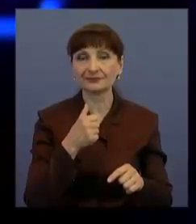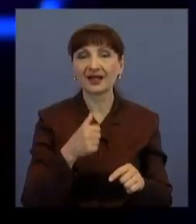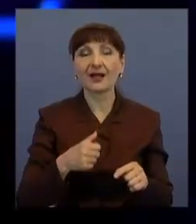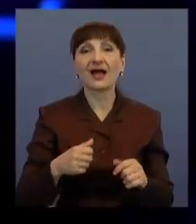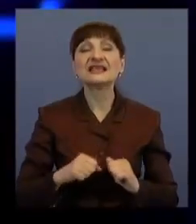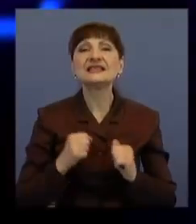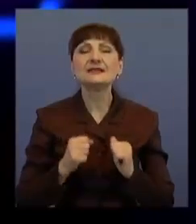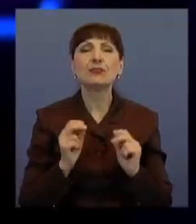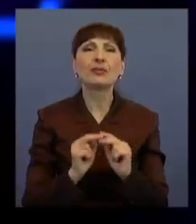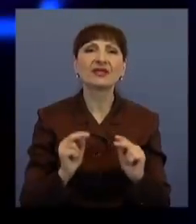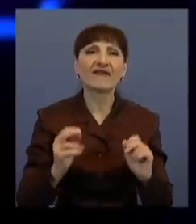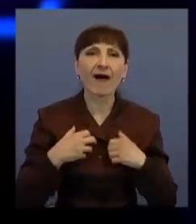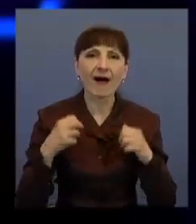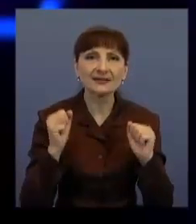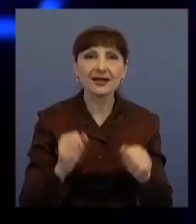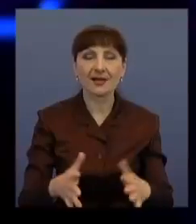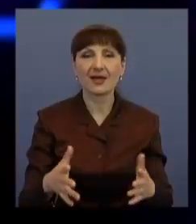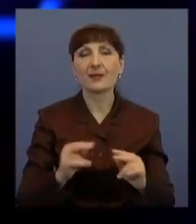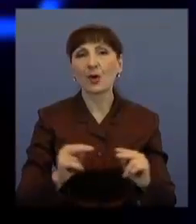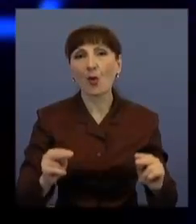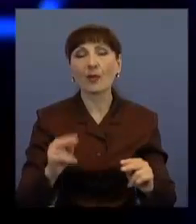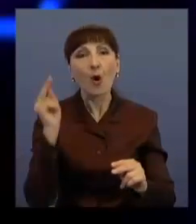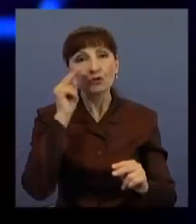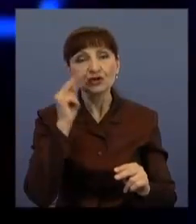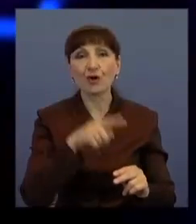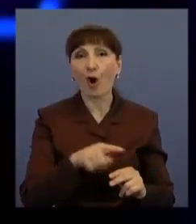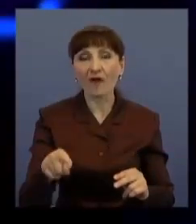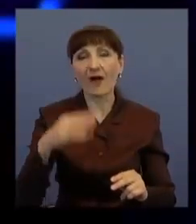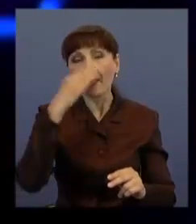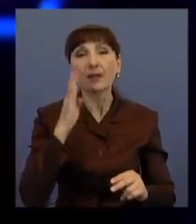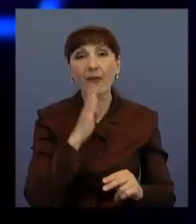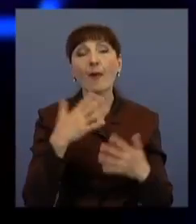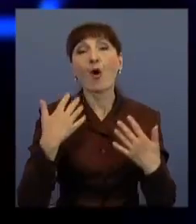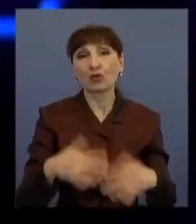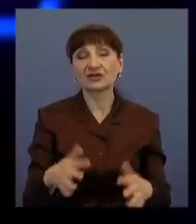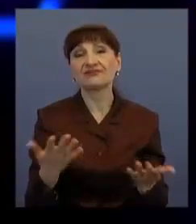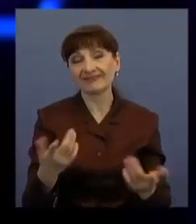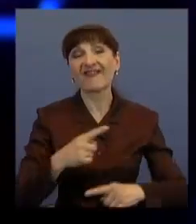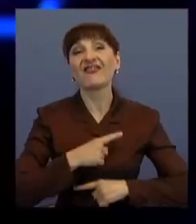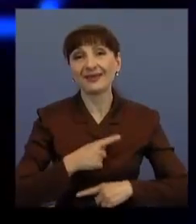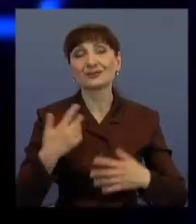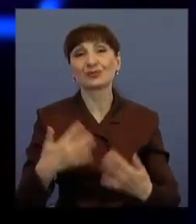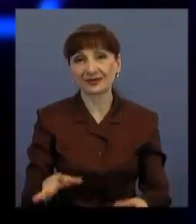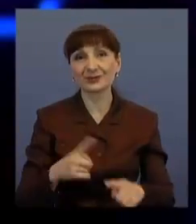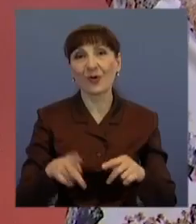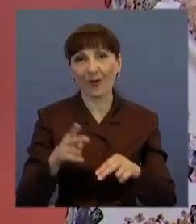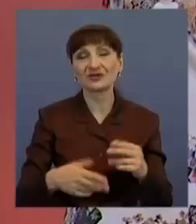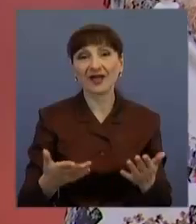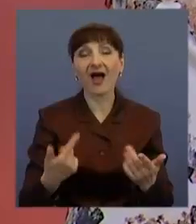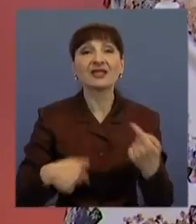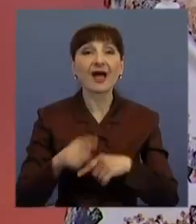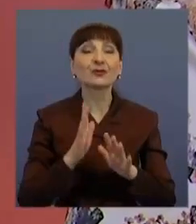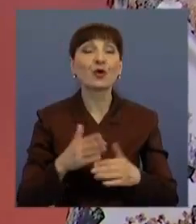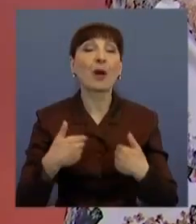силами преподавателей, педагогов, учеников, родителей, уже все это на финишной черте, скажем так. Нам остается